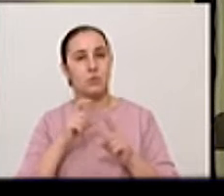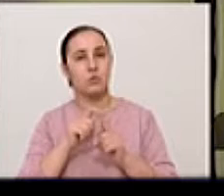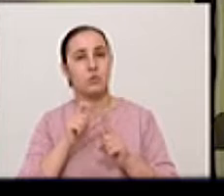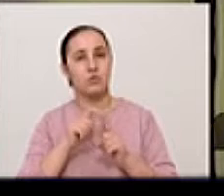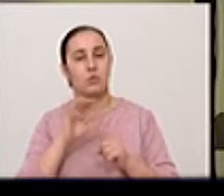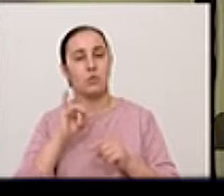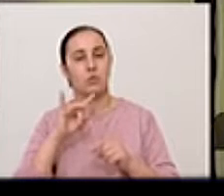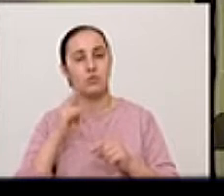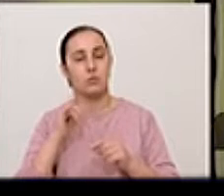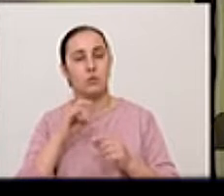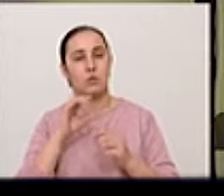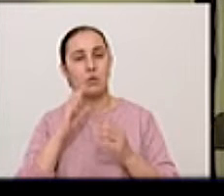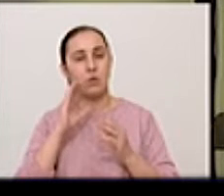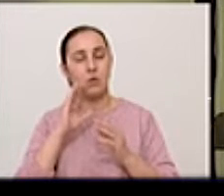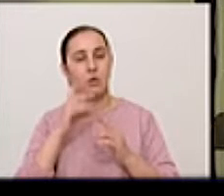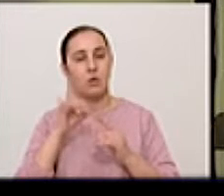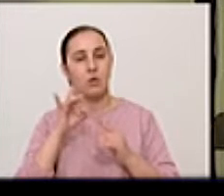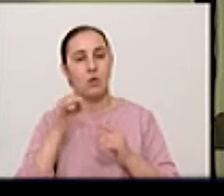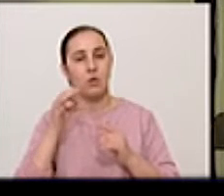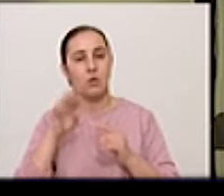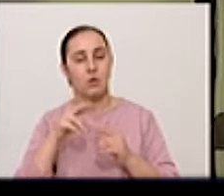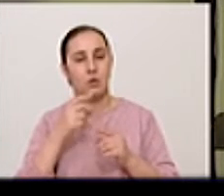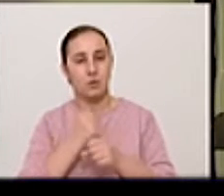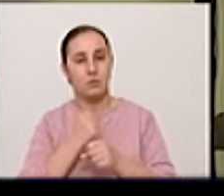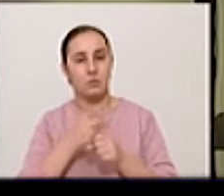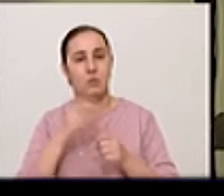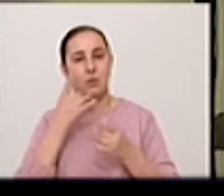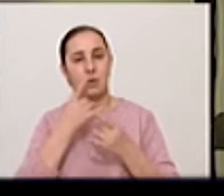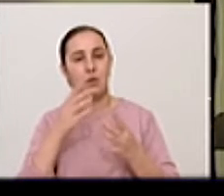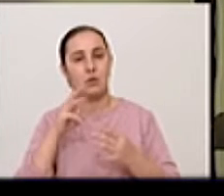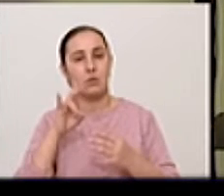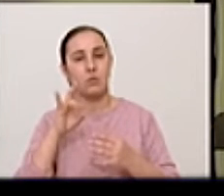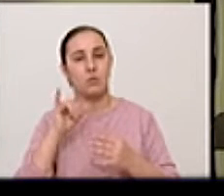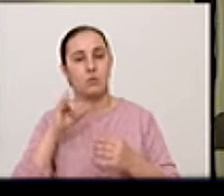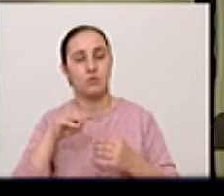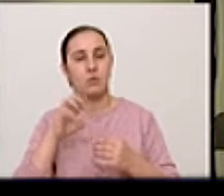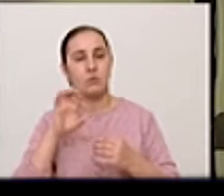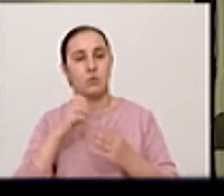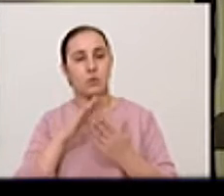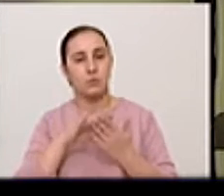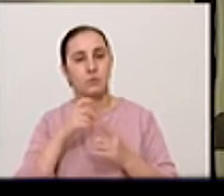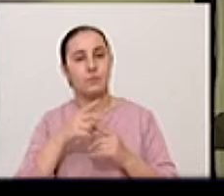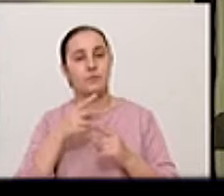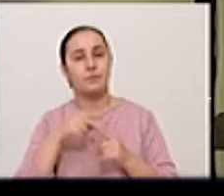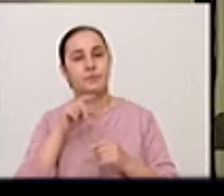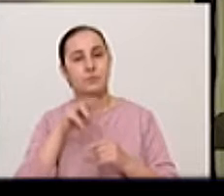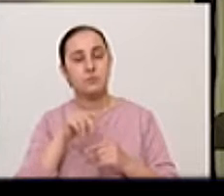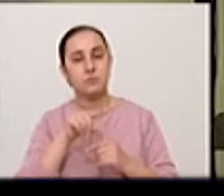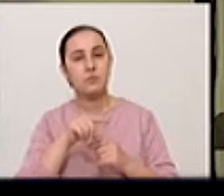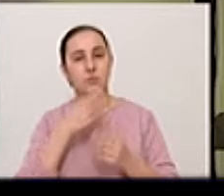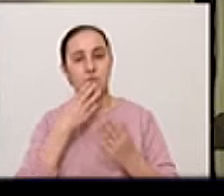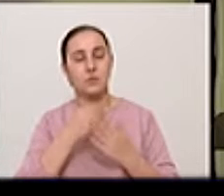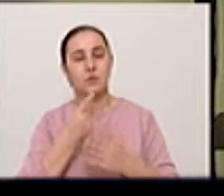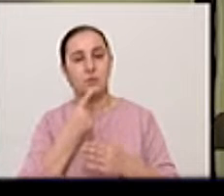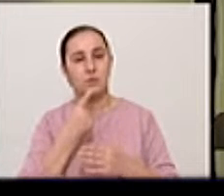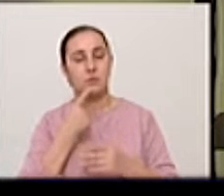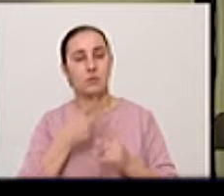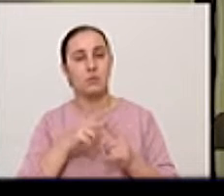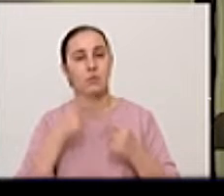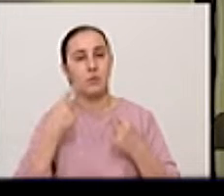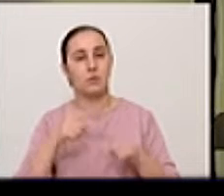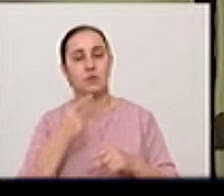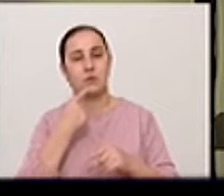So'zlarni urg'usiga rioya qilib talaffuz qilish madaniy nutq belgisi hisoblanadi. Ya'ni o'z tilimizga